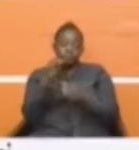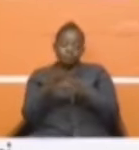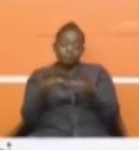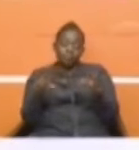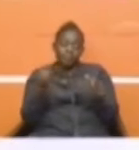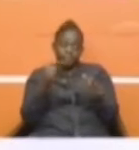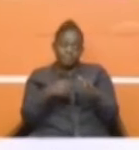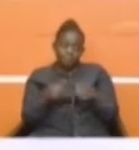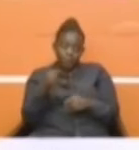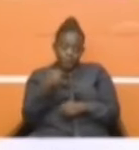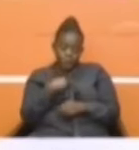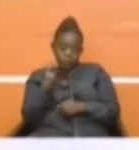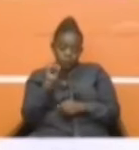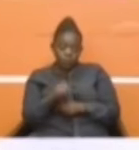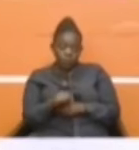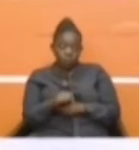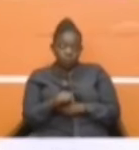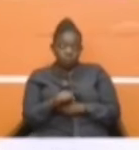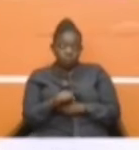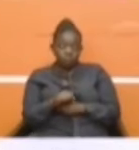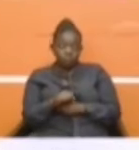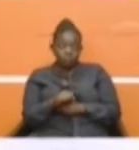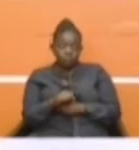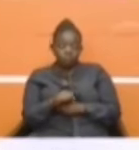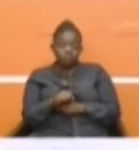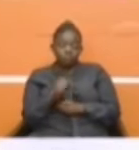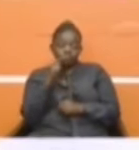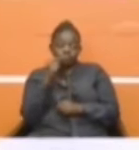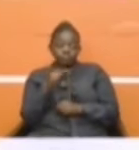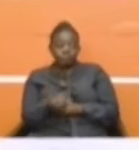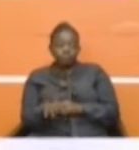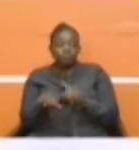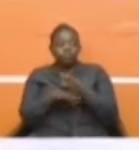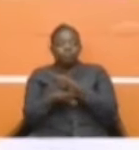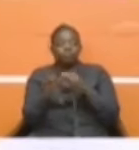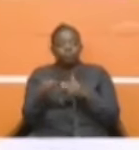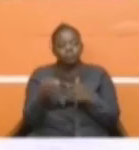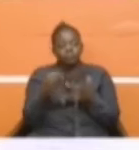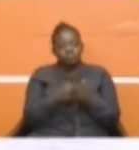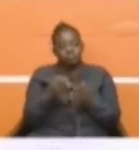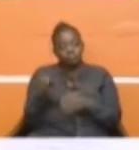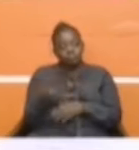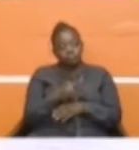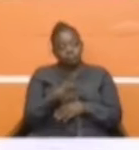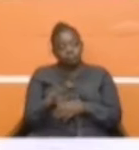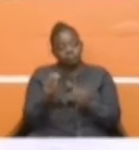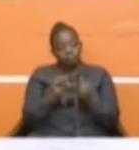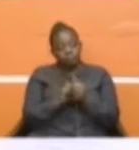kano kankateekeyo nga tekakuluma netugamba nti kale katusinziire ku kasente nga